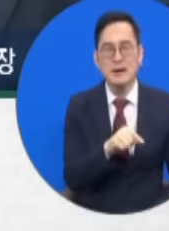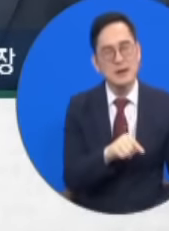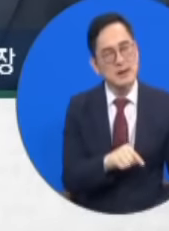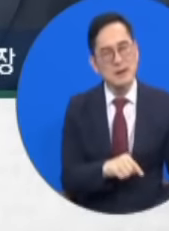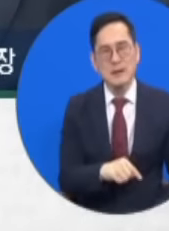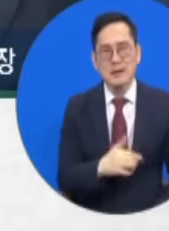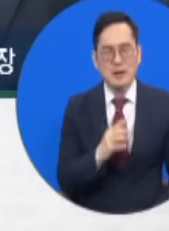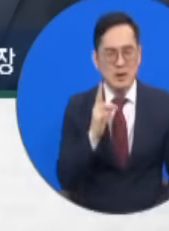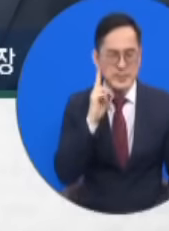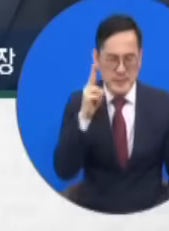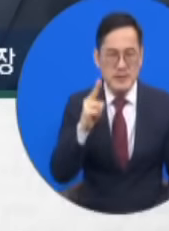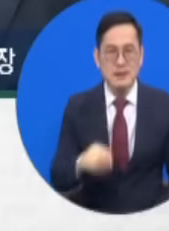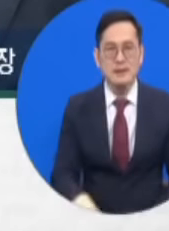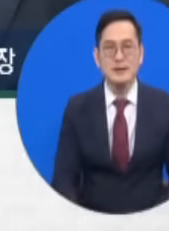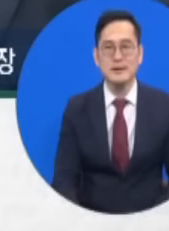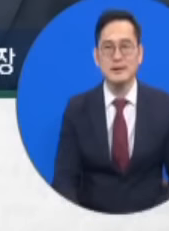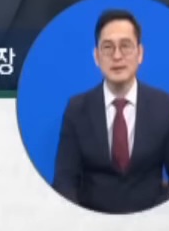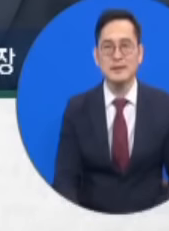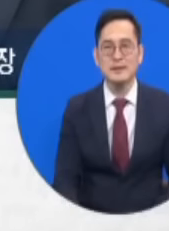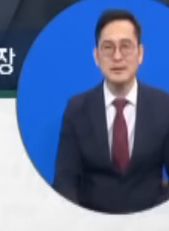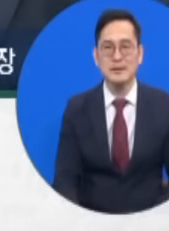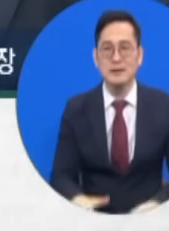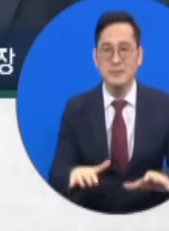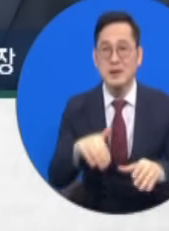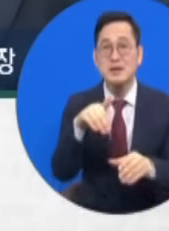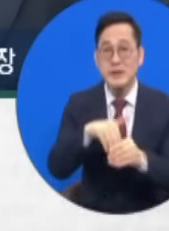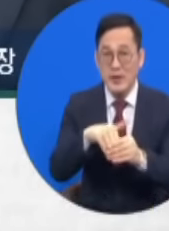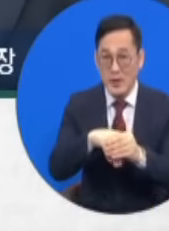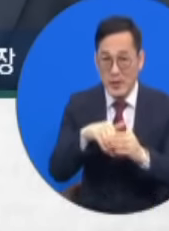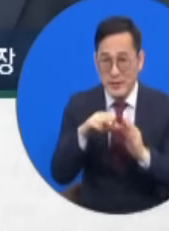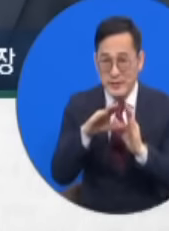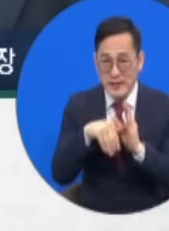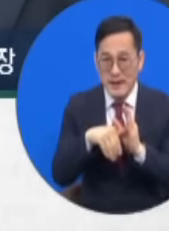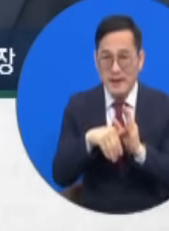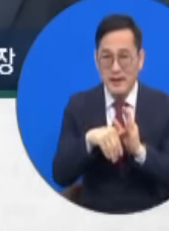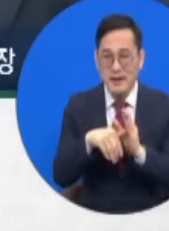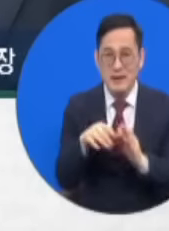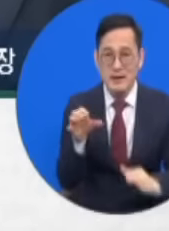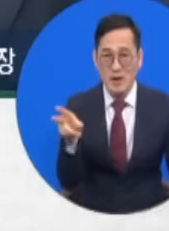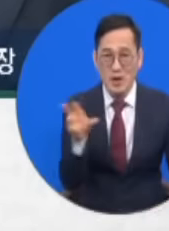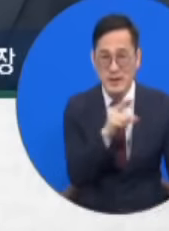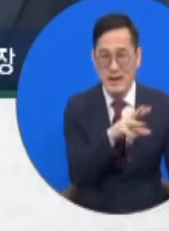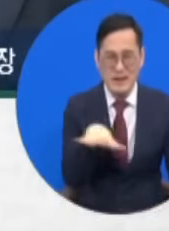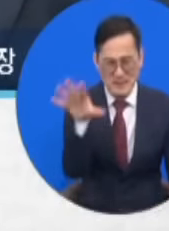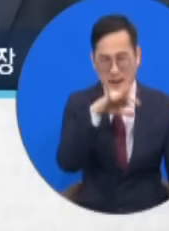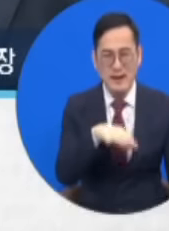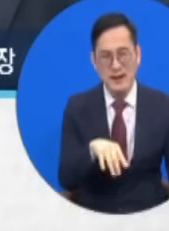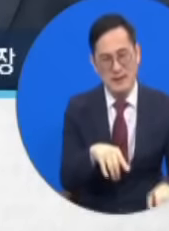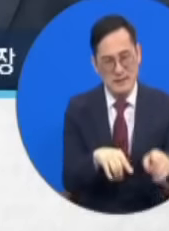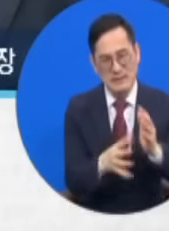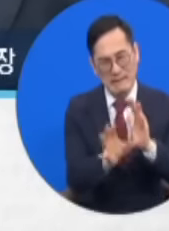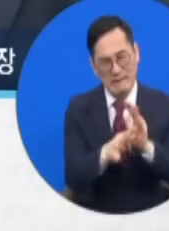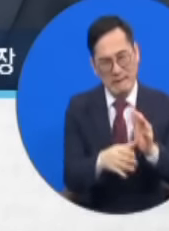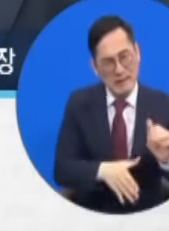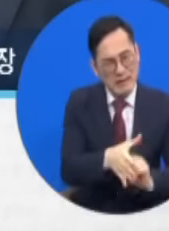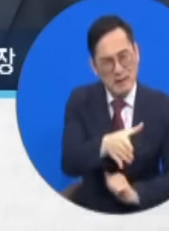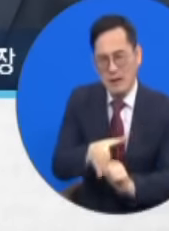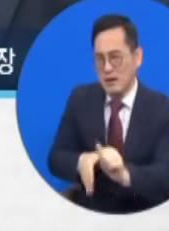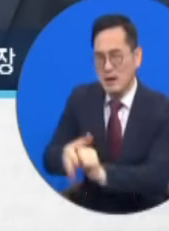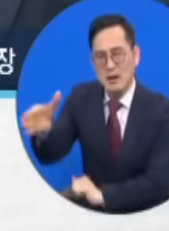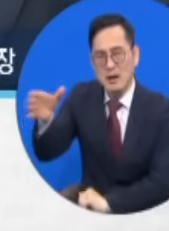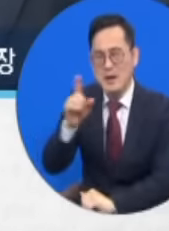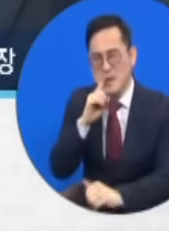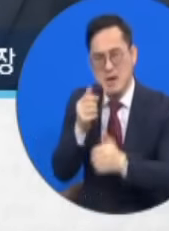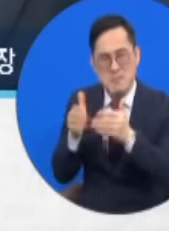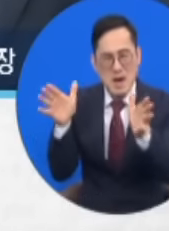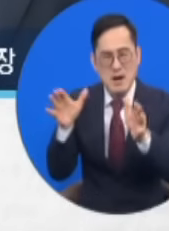발언이잖아요. 이번 선거에선 적어도 여당이든 야당이든 이런 것만큼은 자제하자는 정서는 분명히 있었다고